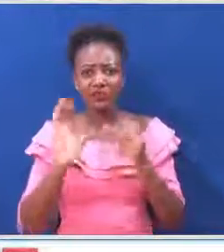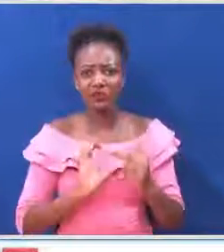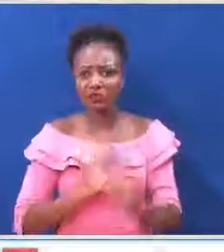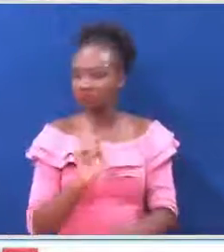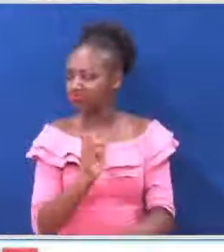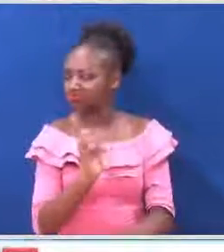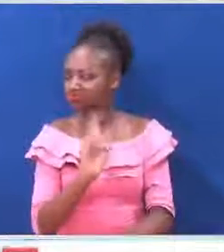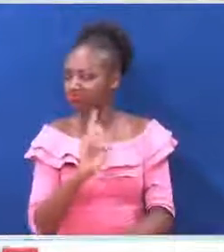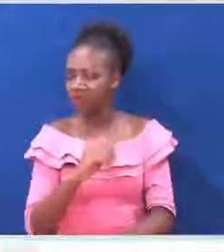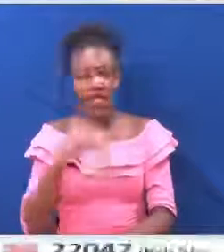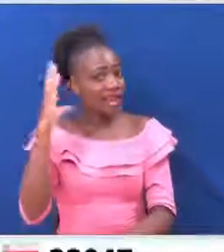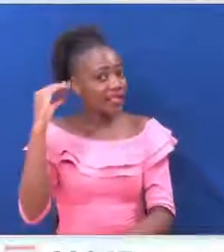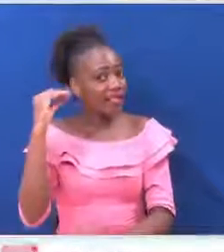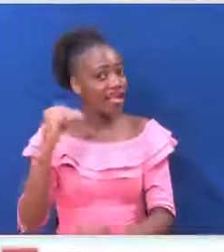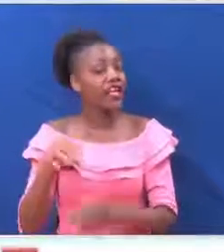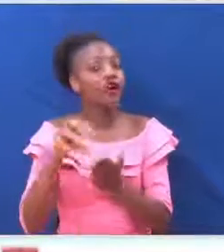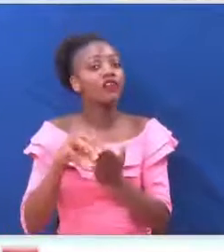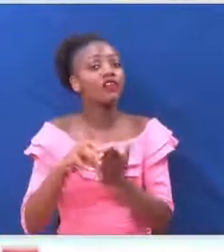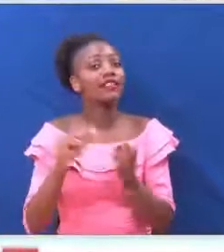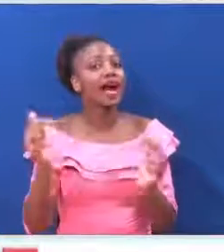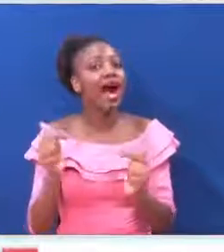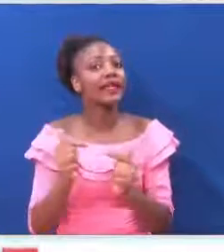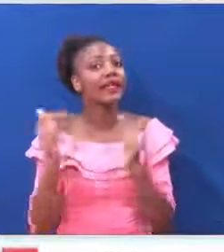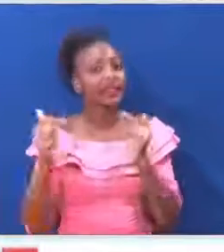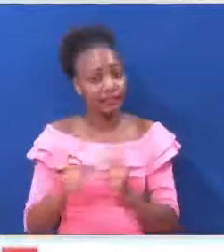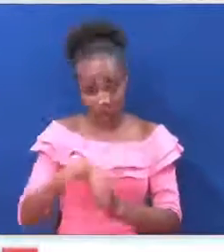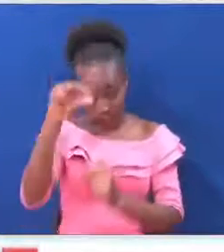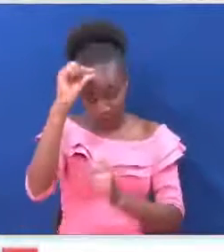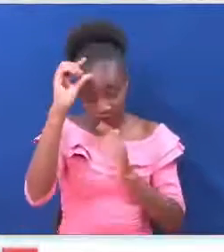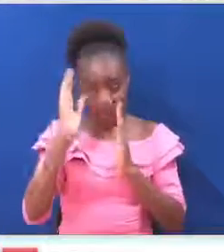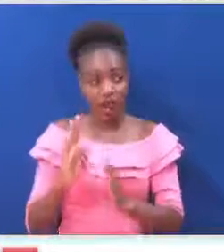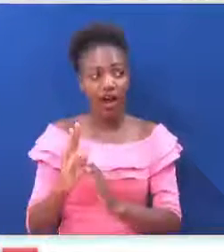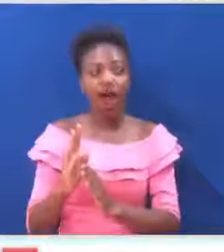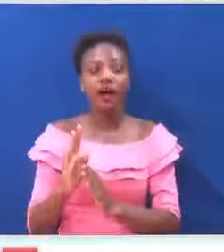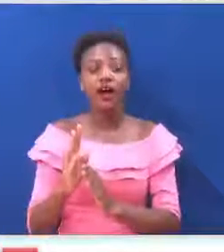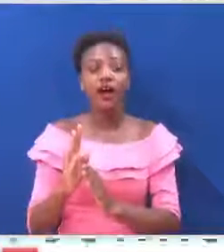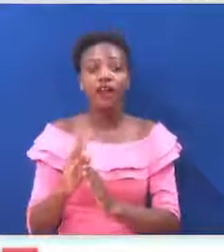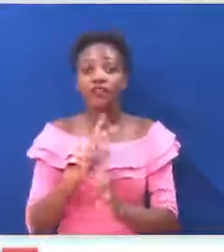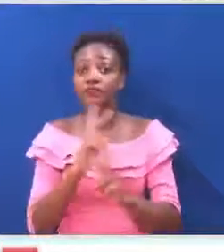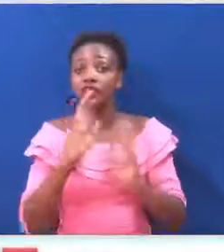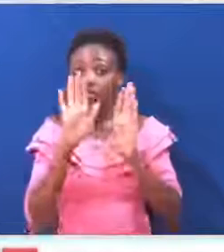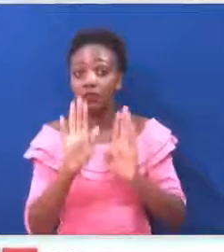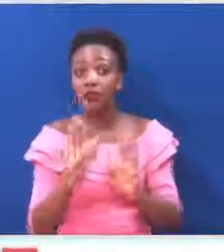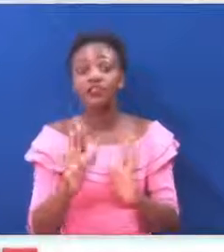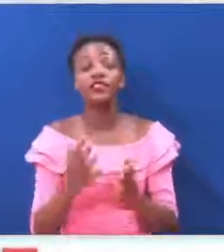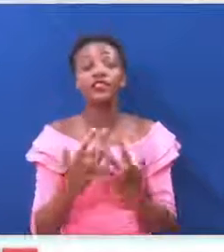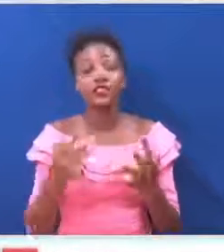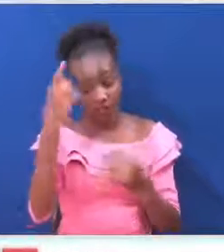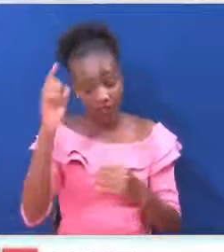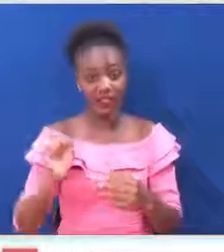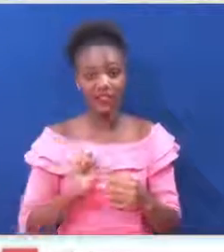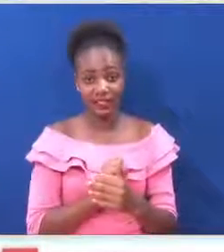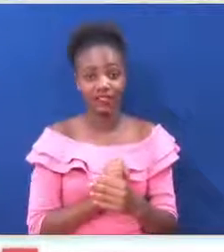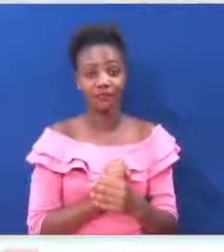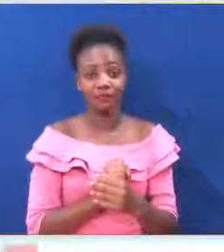11 hearing of charges for the proposed removal of office of a governor is one of the most important functions of the senate